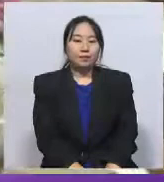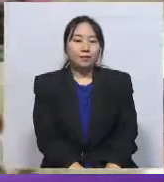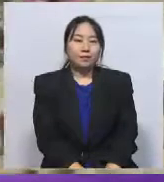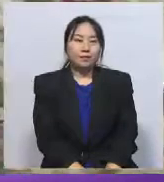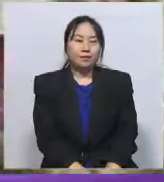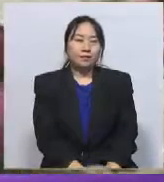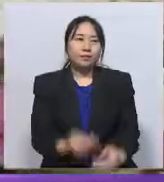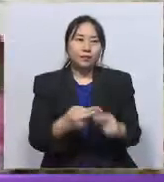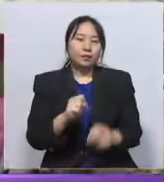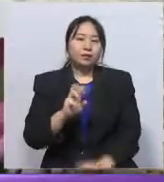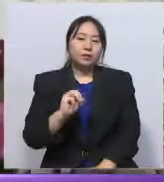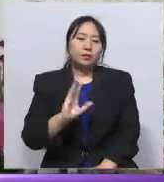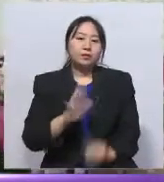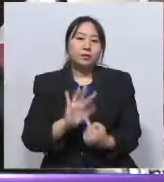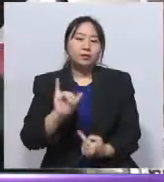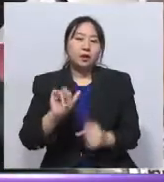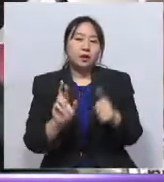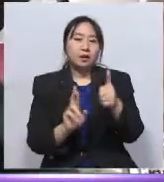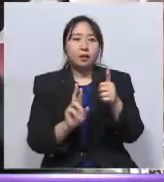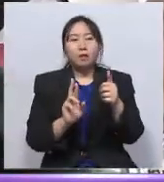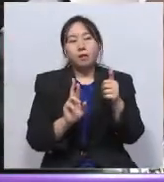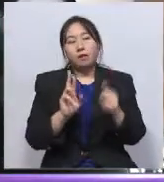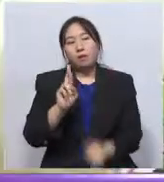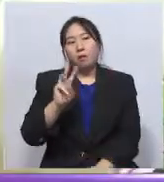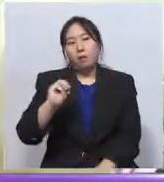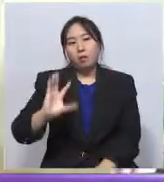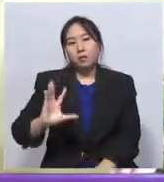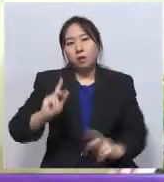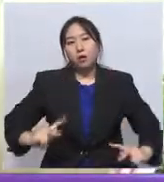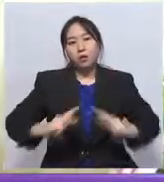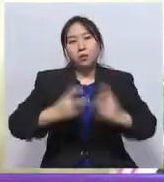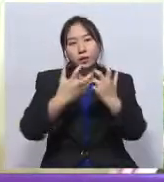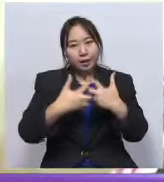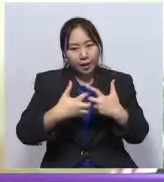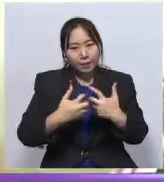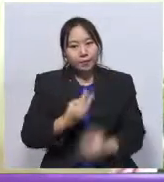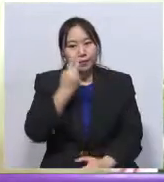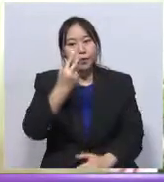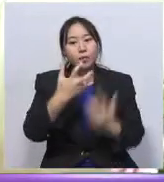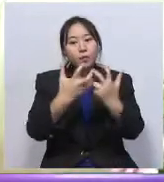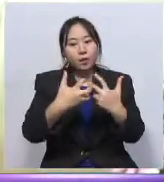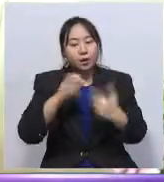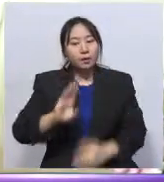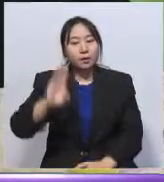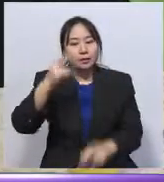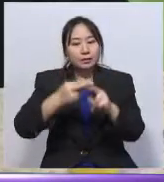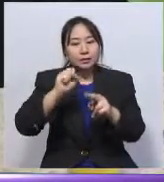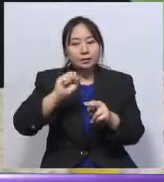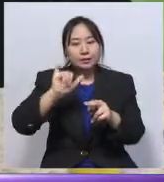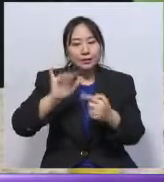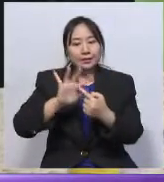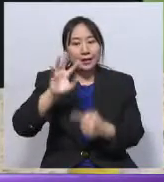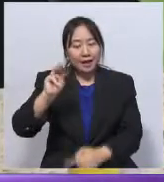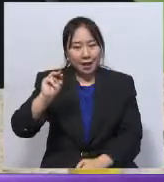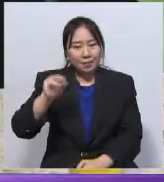นายสมชัยหานธิรันรัฐมนตรีช่วยว่าการกระทรวงอุตสาหกรรมนะคะเยี่ยมชมโรงงานของบริษัทสยามโบฟูดจำกัดต